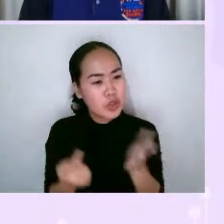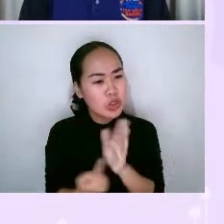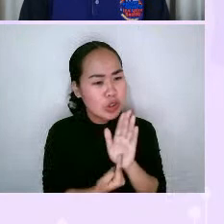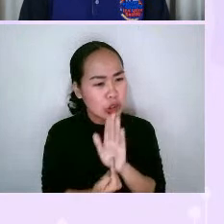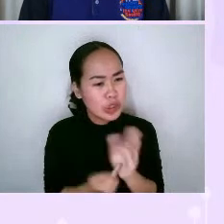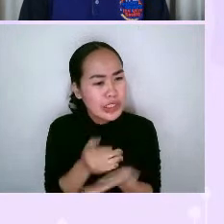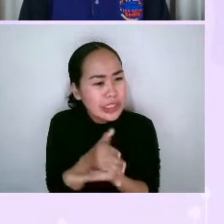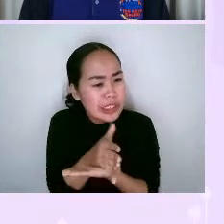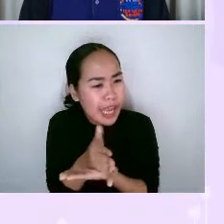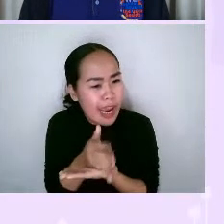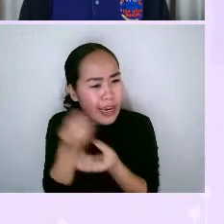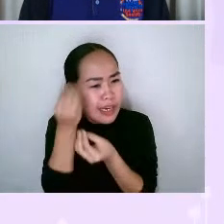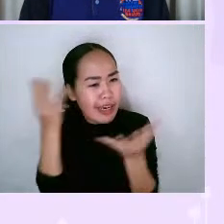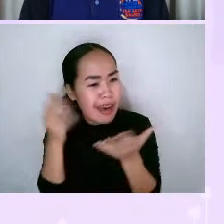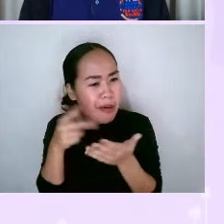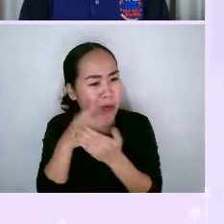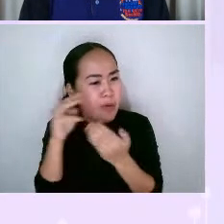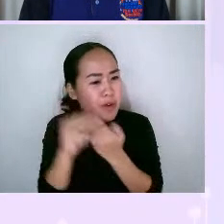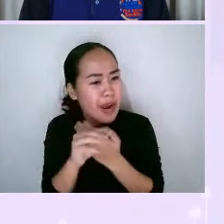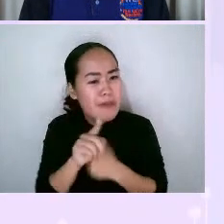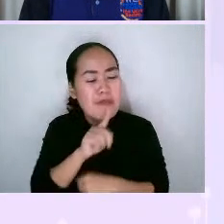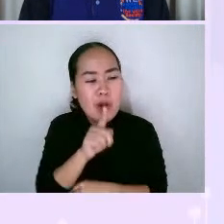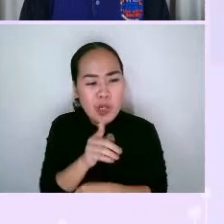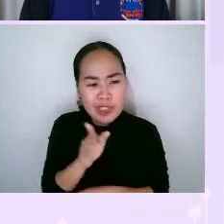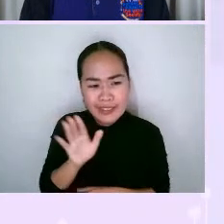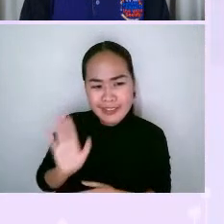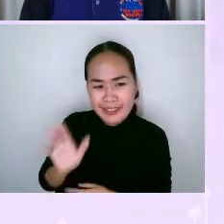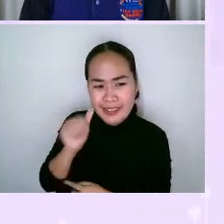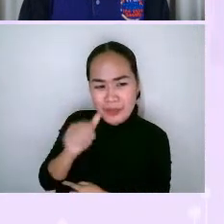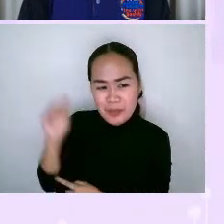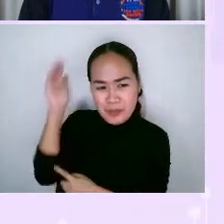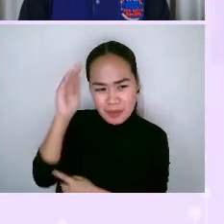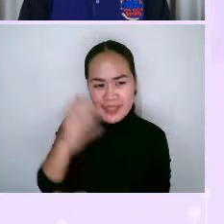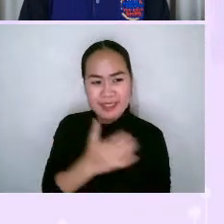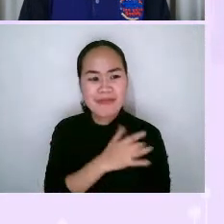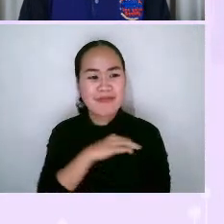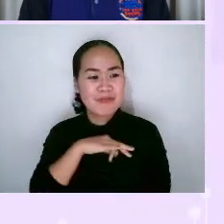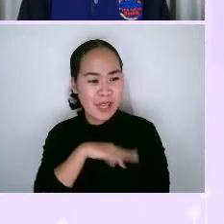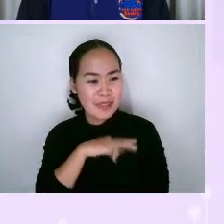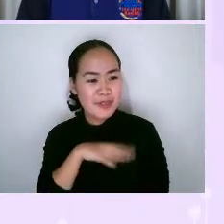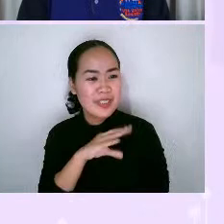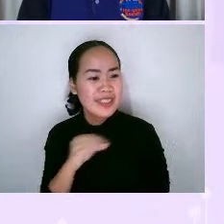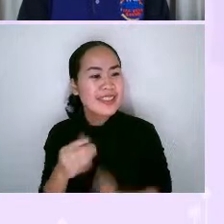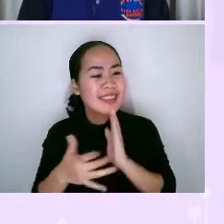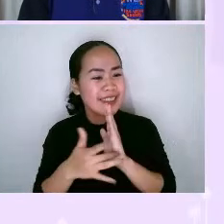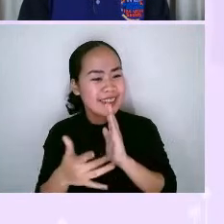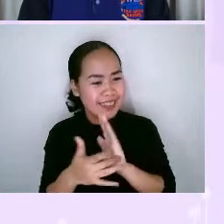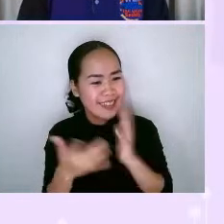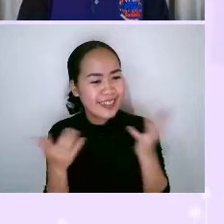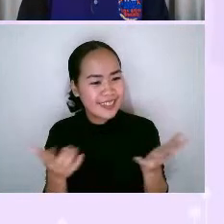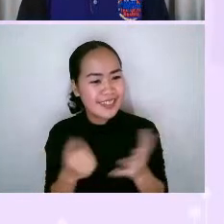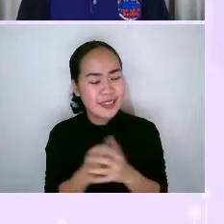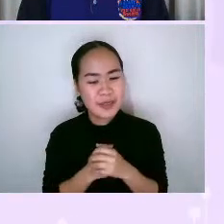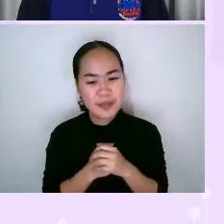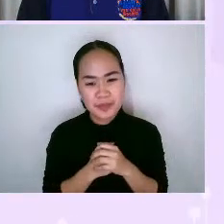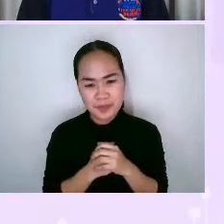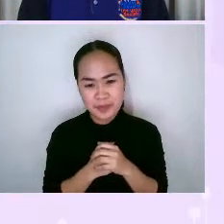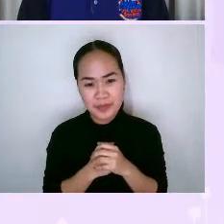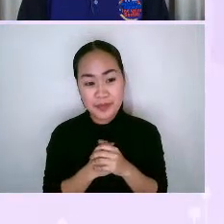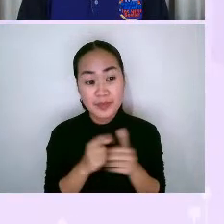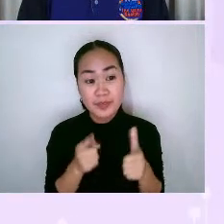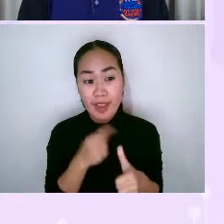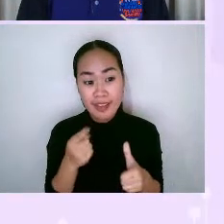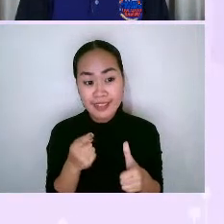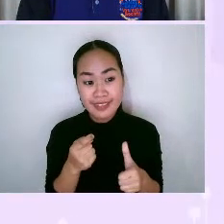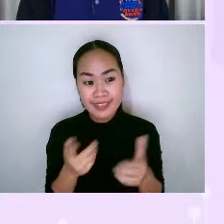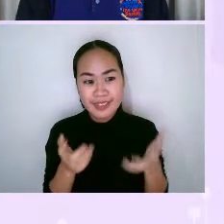para masiguro ang benepisyo ng mga kababaihan sa teknolohiya at digital. Unahin na natin ang ahensya na nagbibigay